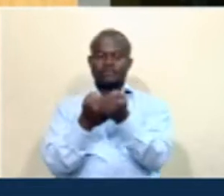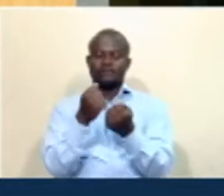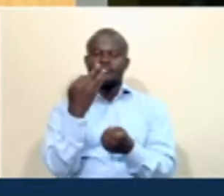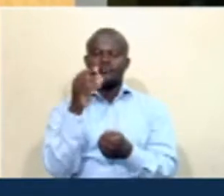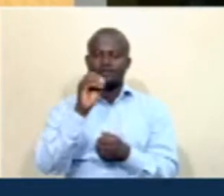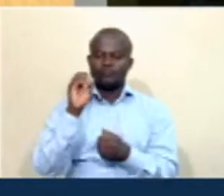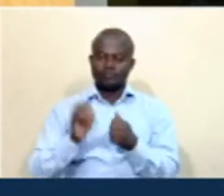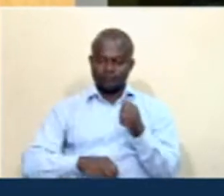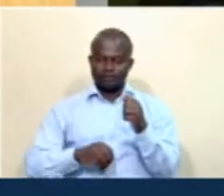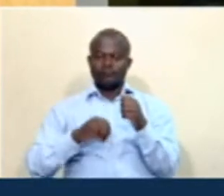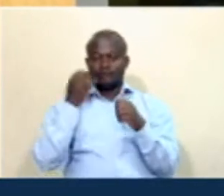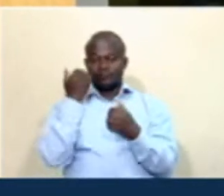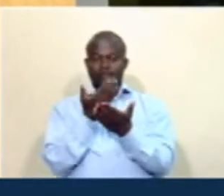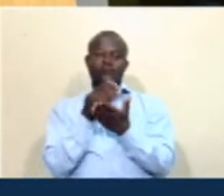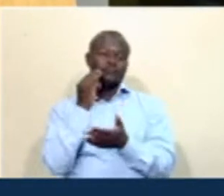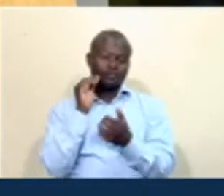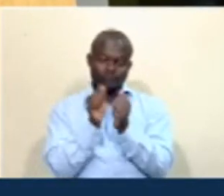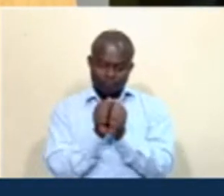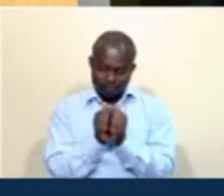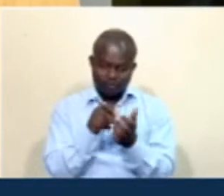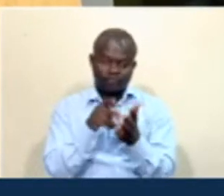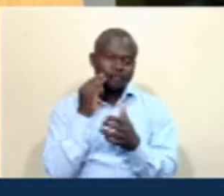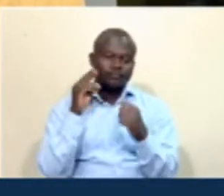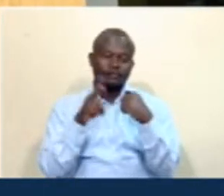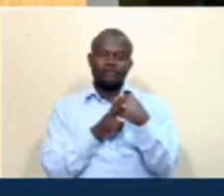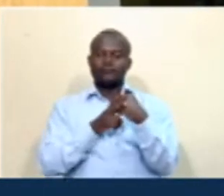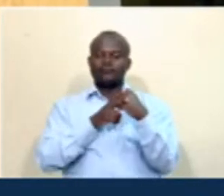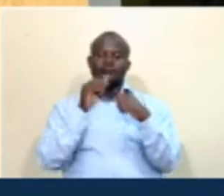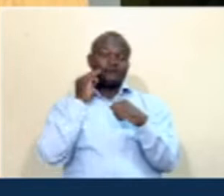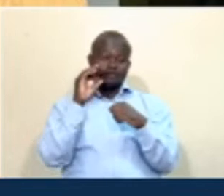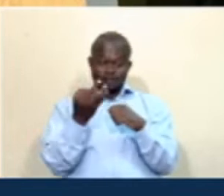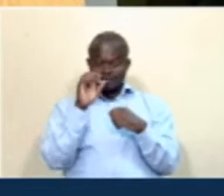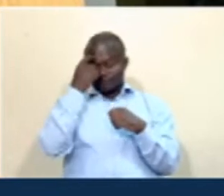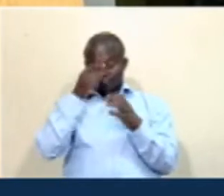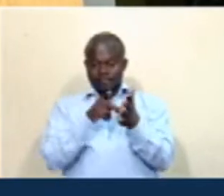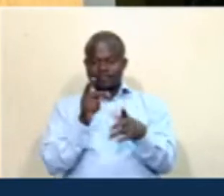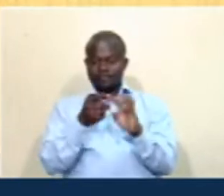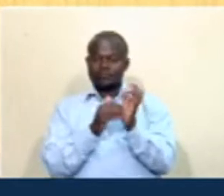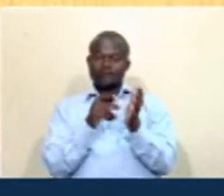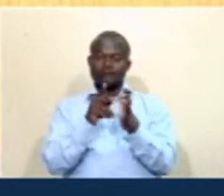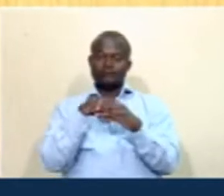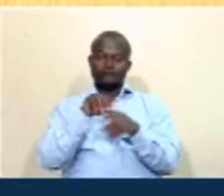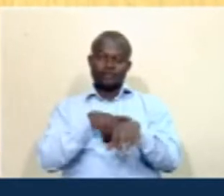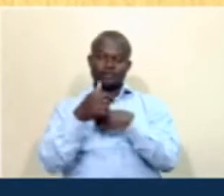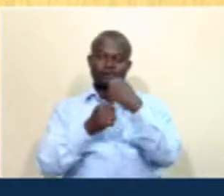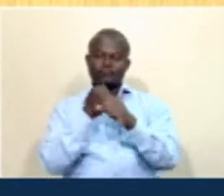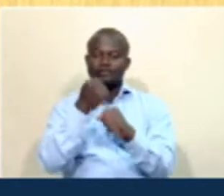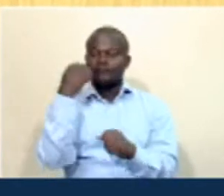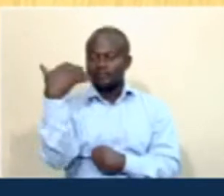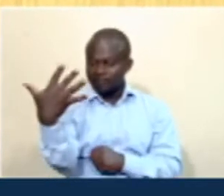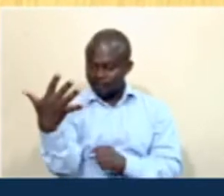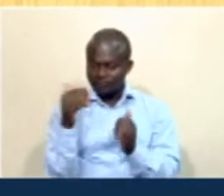30%. Niba basabye miliyoni 10 bakishyura 7, miliyoni 6 leta ikazishyura, kandi bakishyura mu gihe cy'imyaka 5. Ariko turasaba